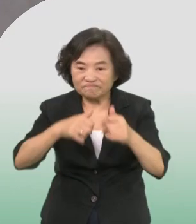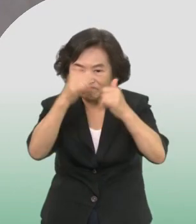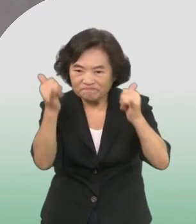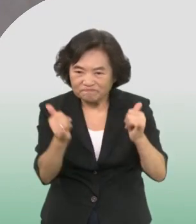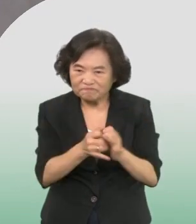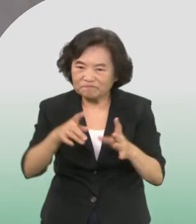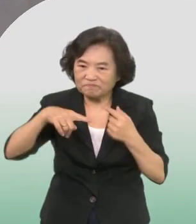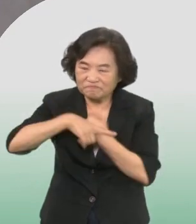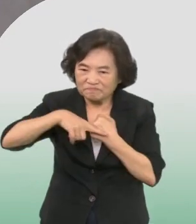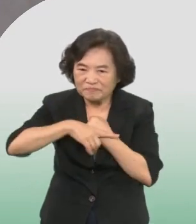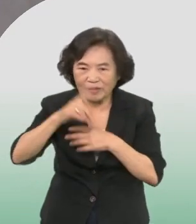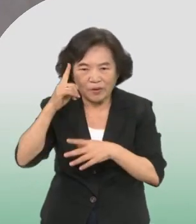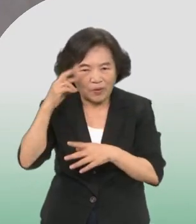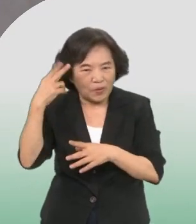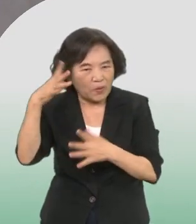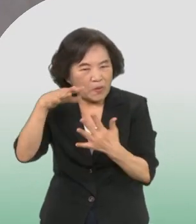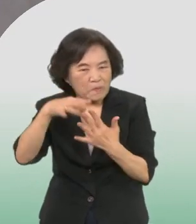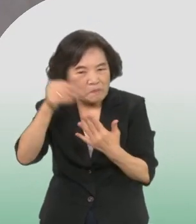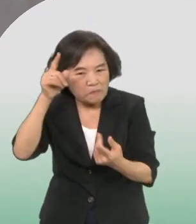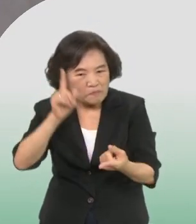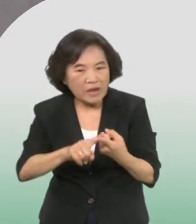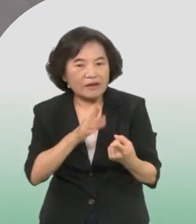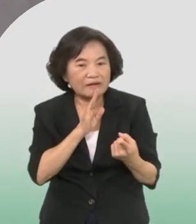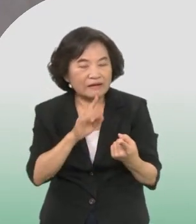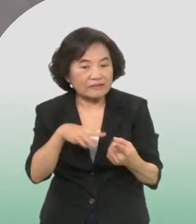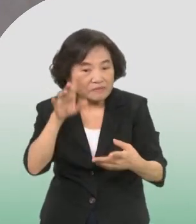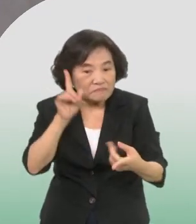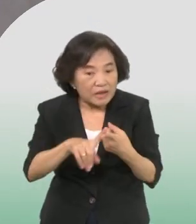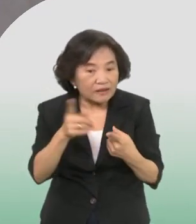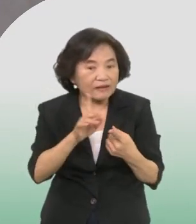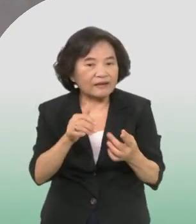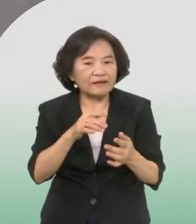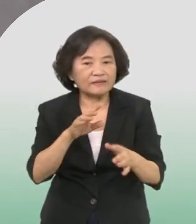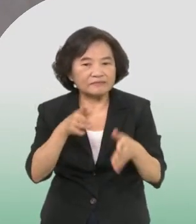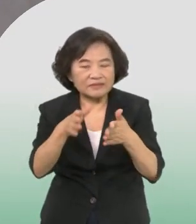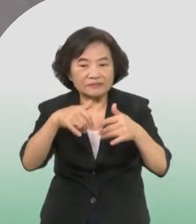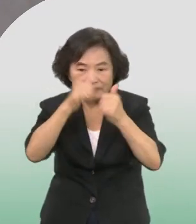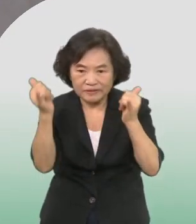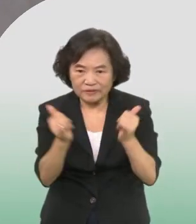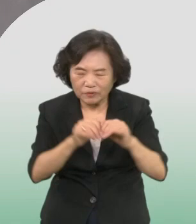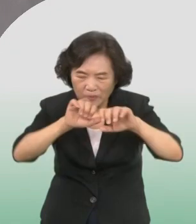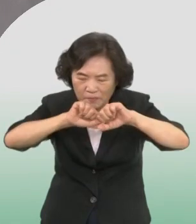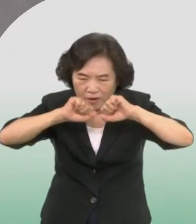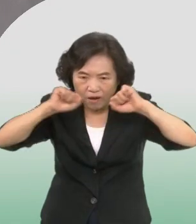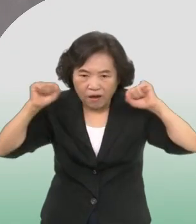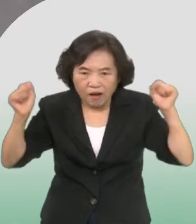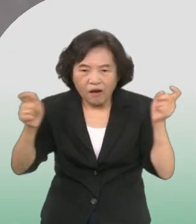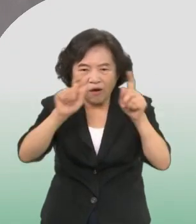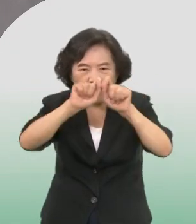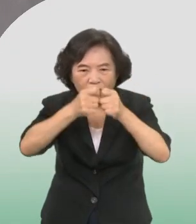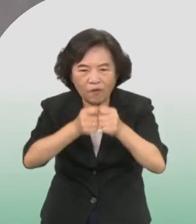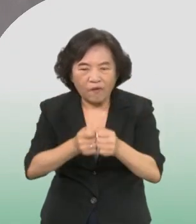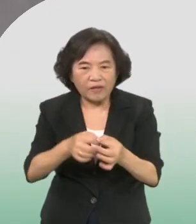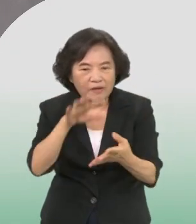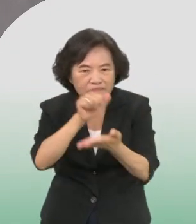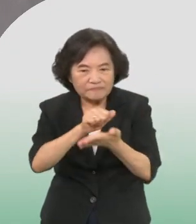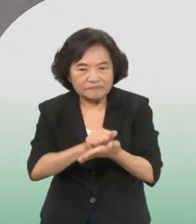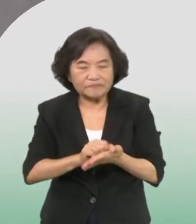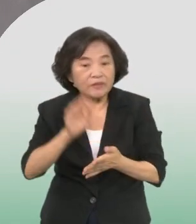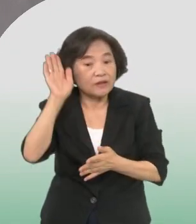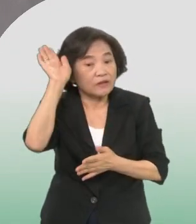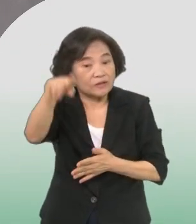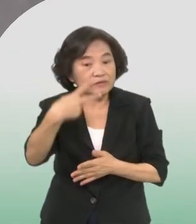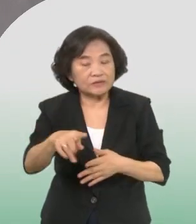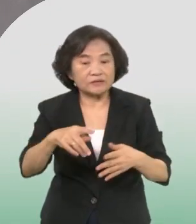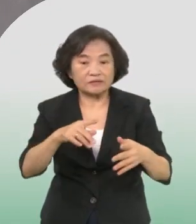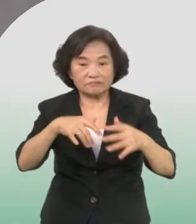中，一个价值的选择，而这个价值是要怎么样深化我们民主的内容。在下一步我们是不是可以往族